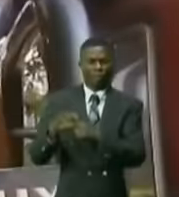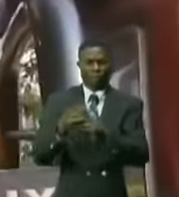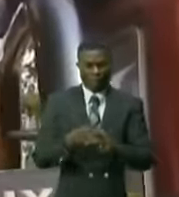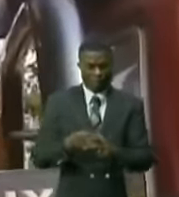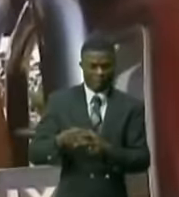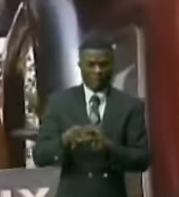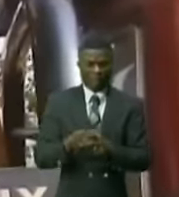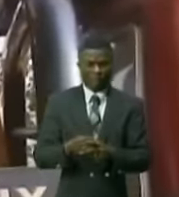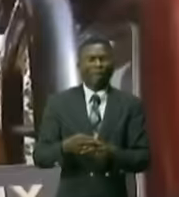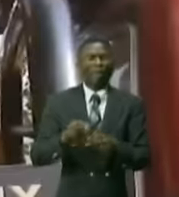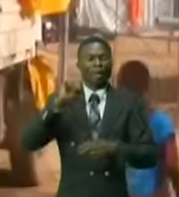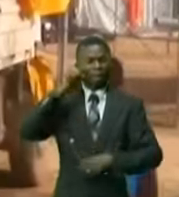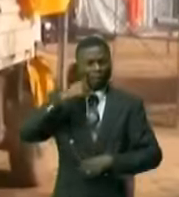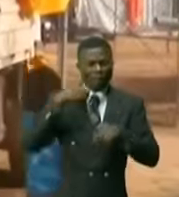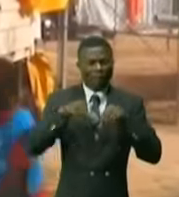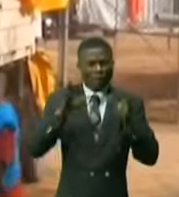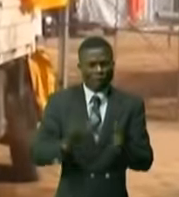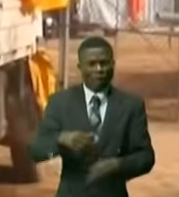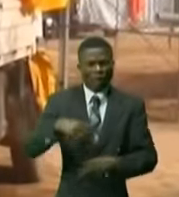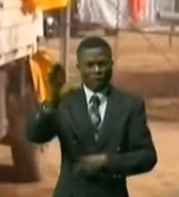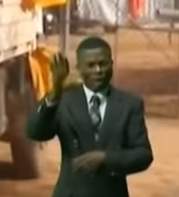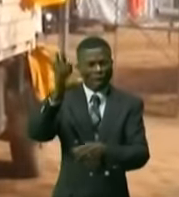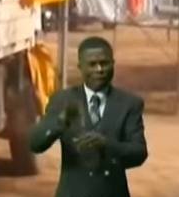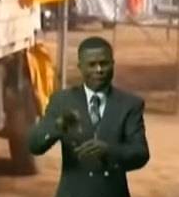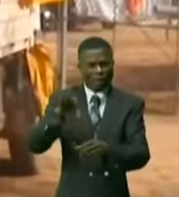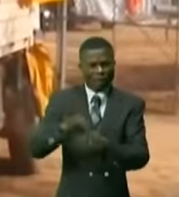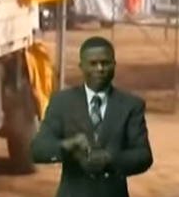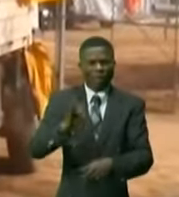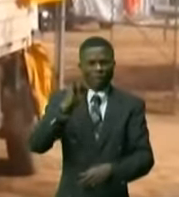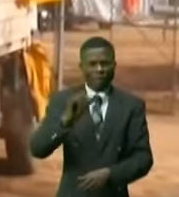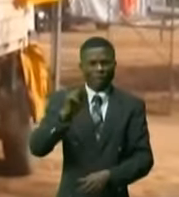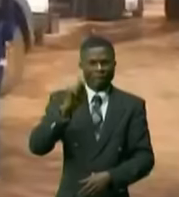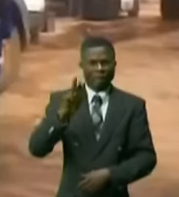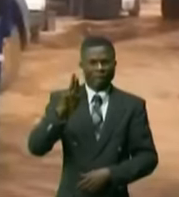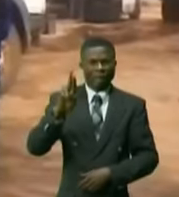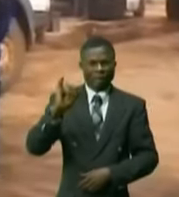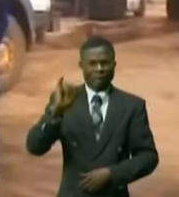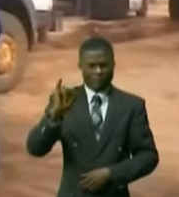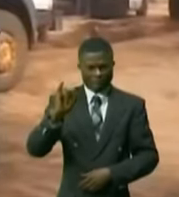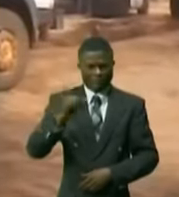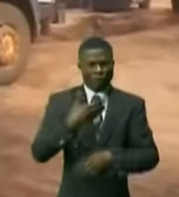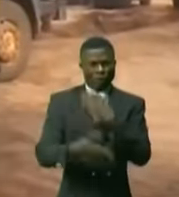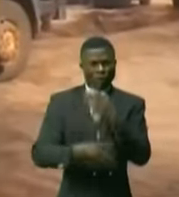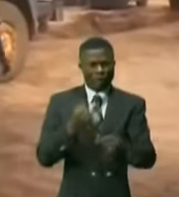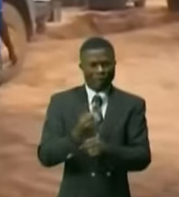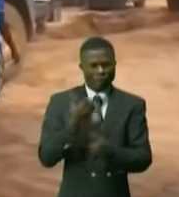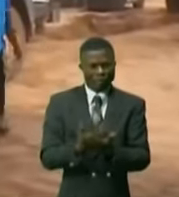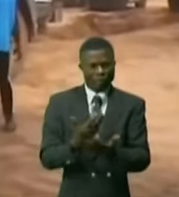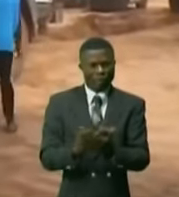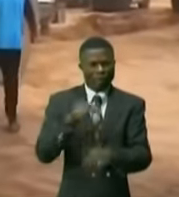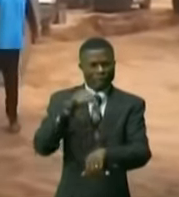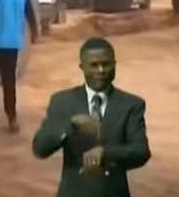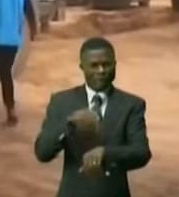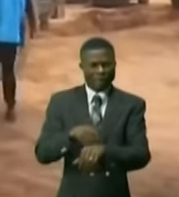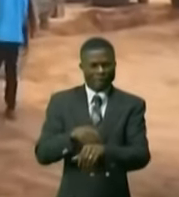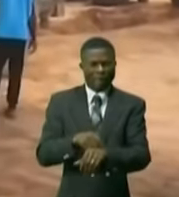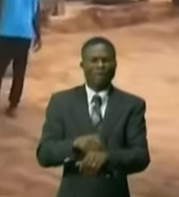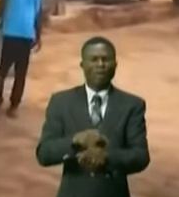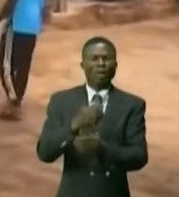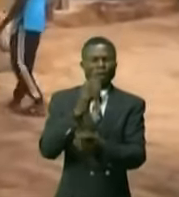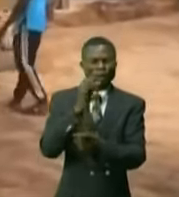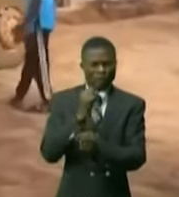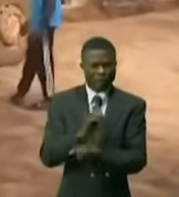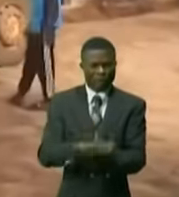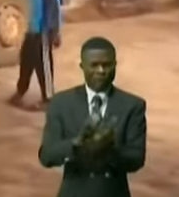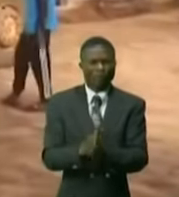aux urnes pour voter leurs dirigeants. En Ituri, la CENI s'active davantage pour que cette date historique, tant